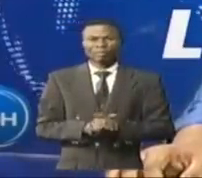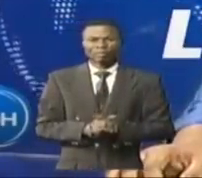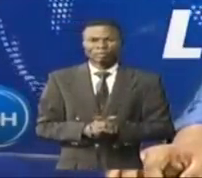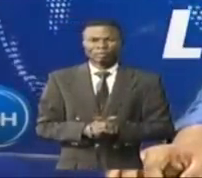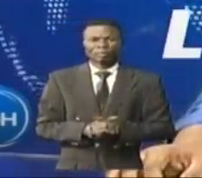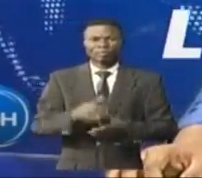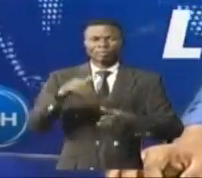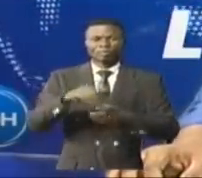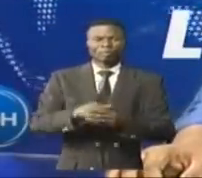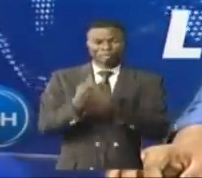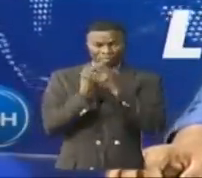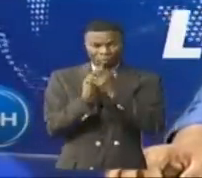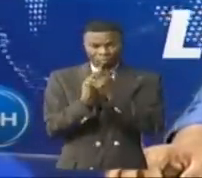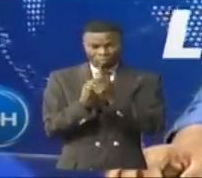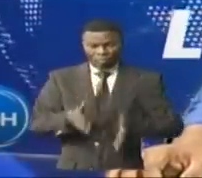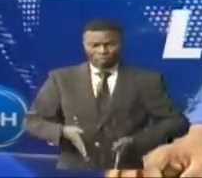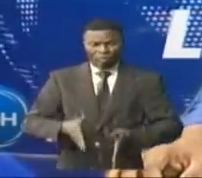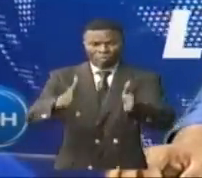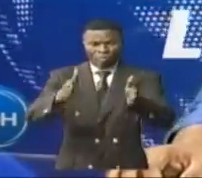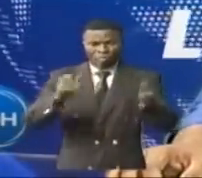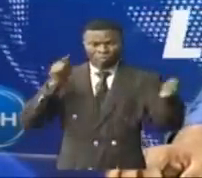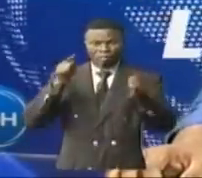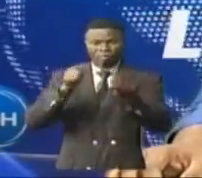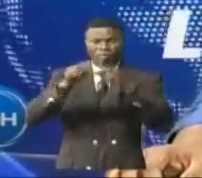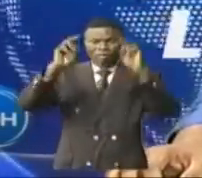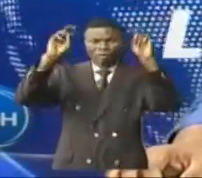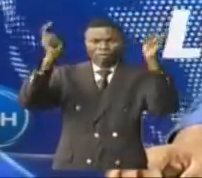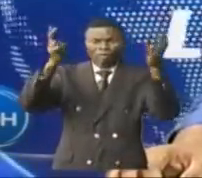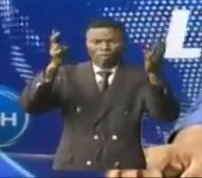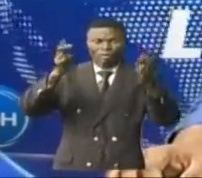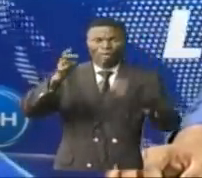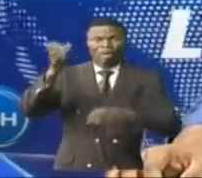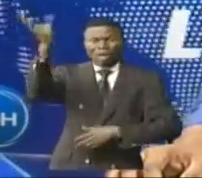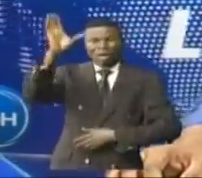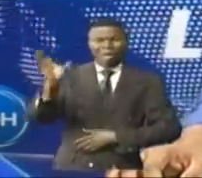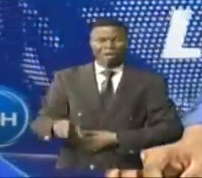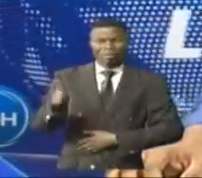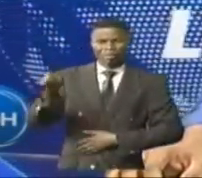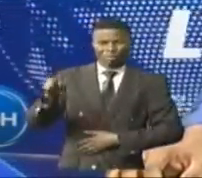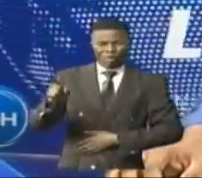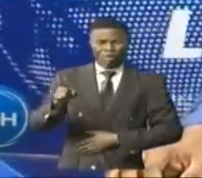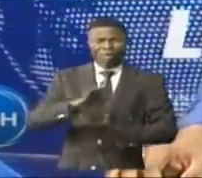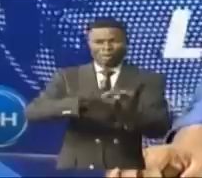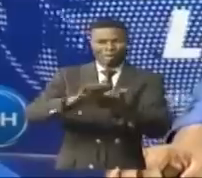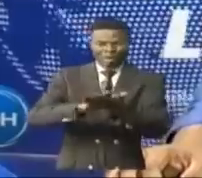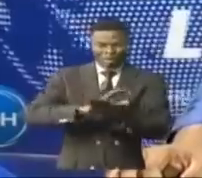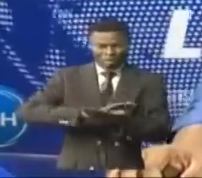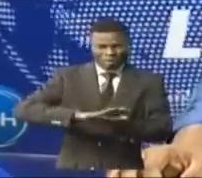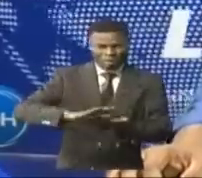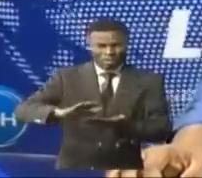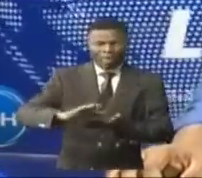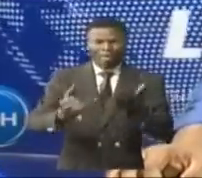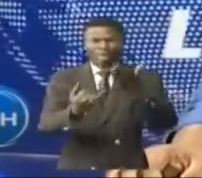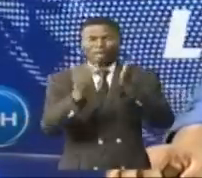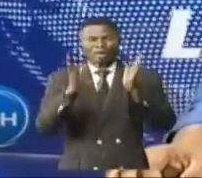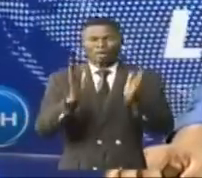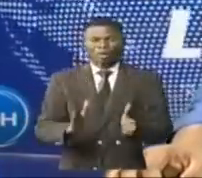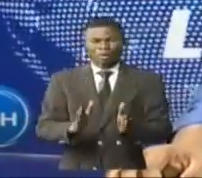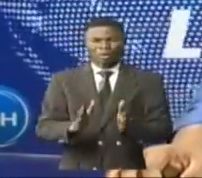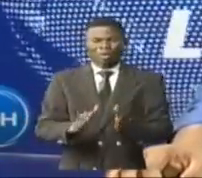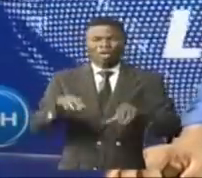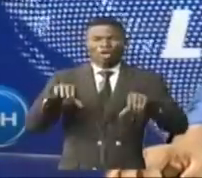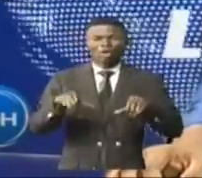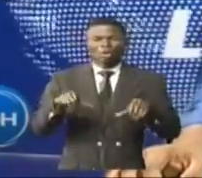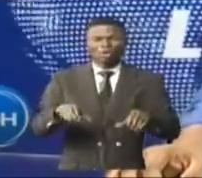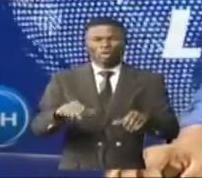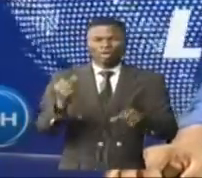Dans les prochains jours, la route qui mène vers la cité de Nkamba au Congo central sera asphaltée. Les ingénieurs de l'Agence congolaise